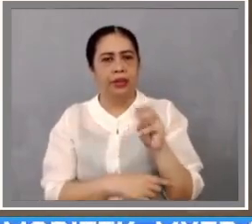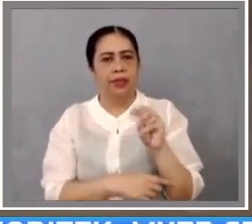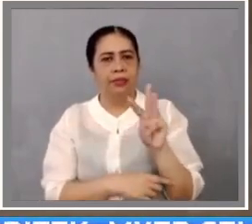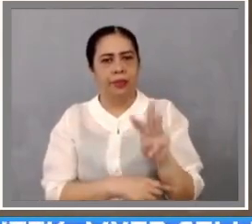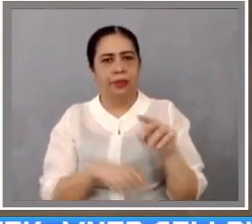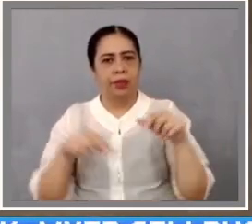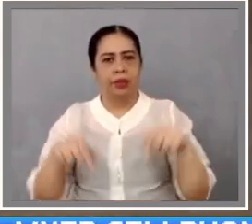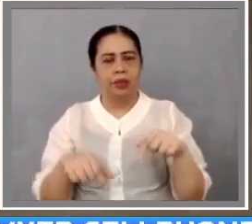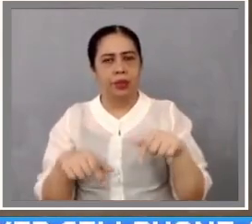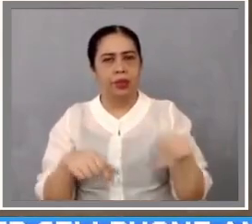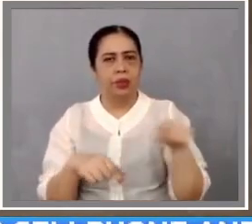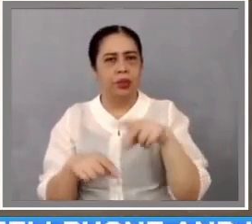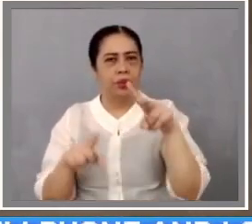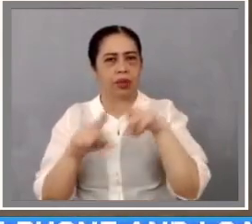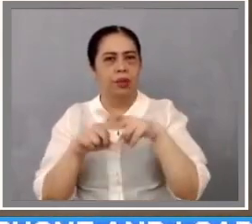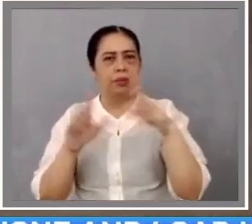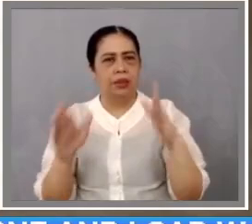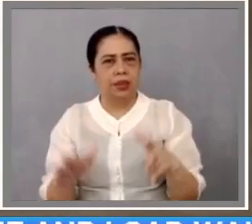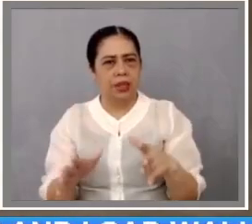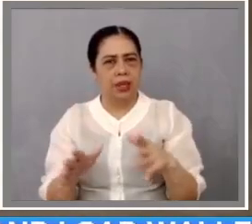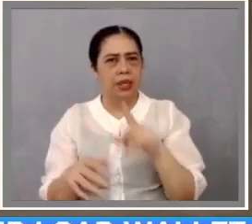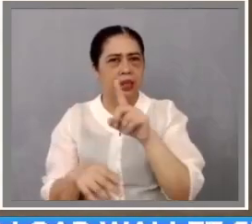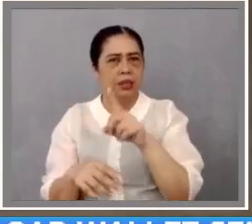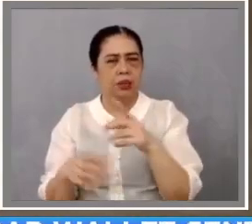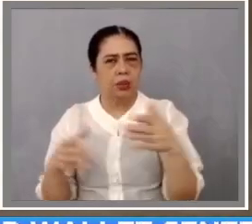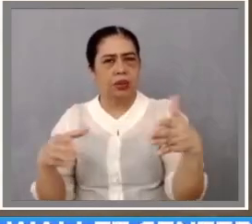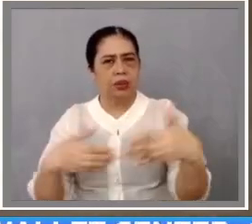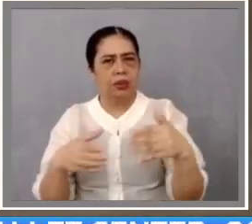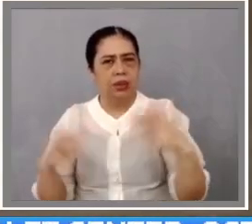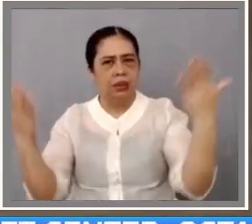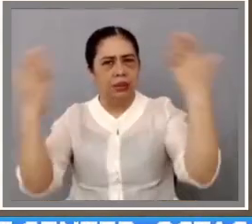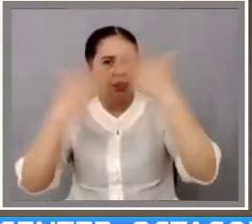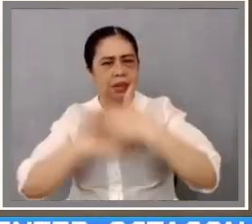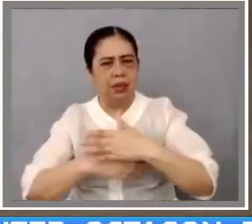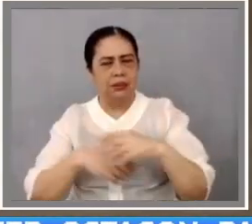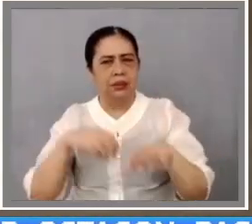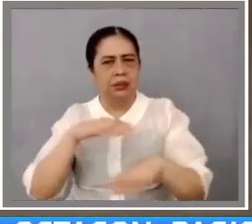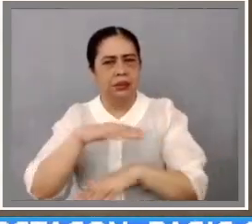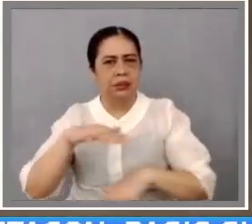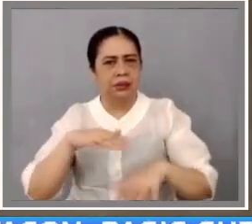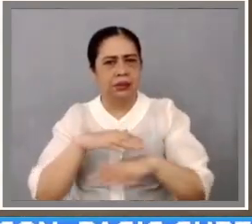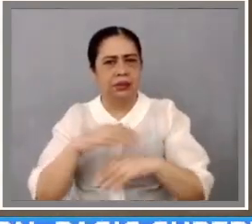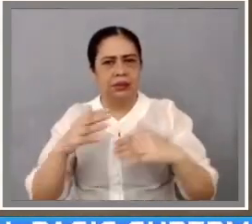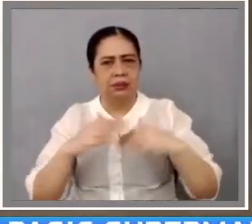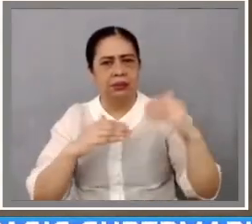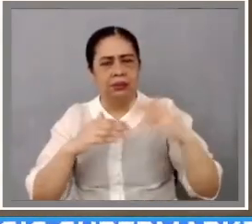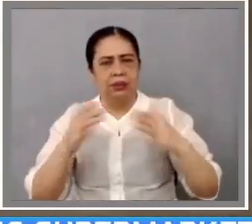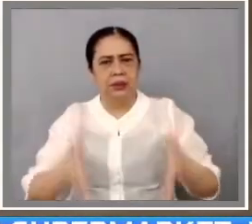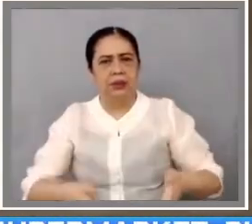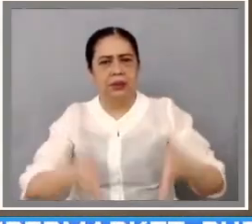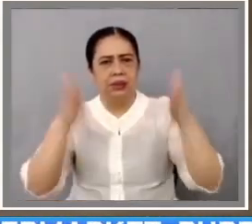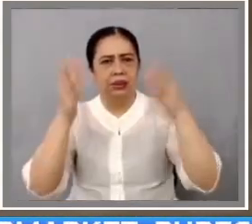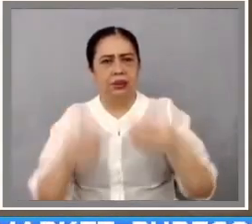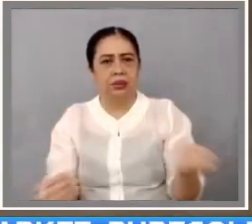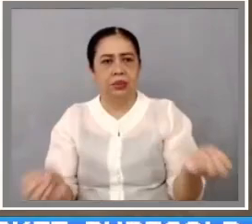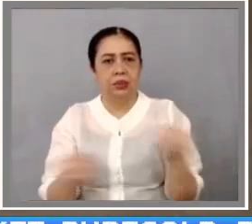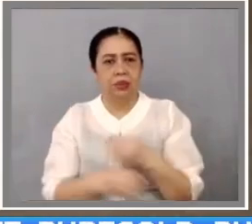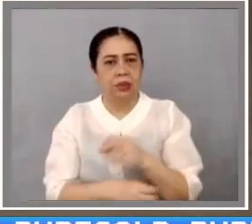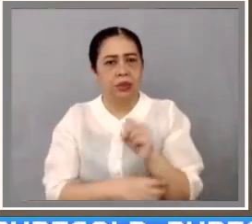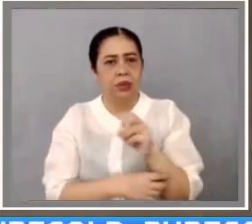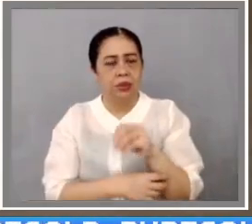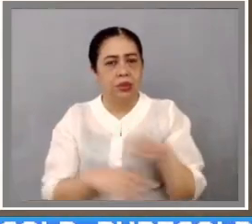mga aplikante ay nasa isang kulob at madilim na basement sa ilalim ng building na tanggapan. So sa basement din